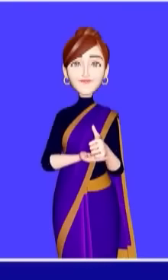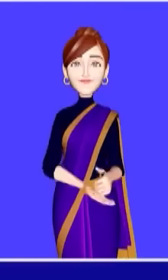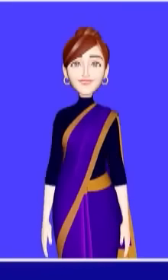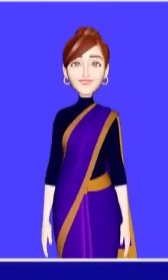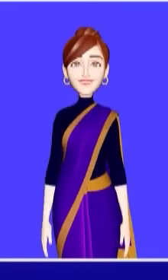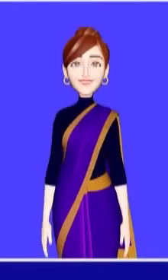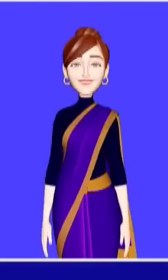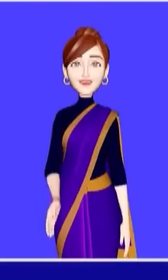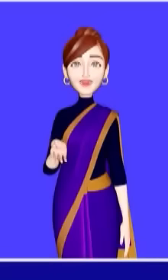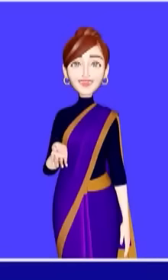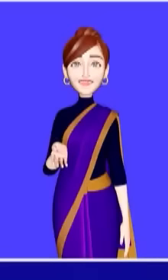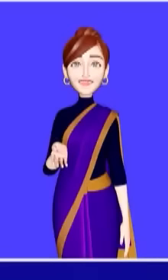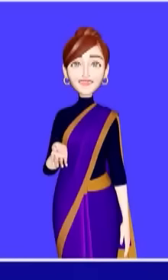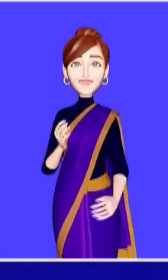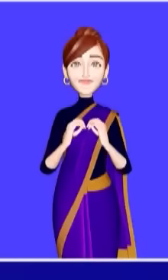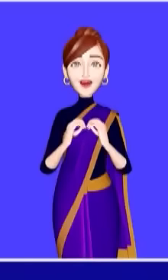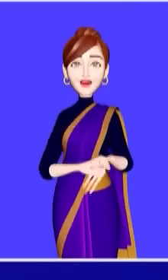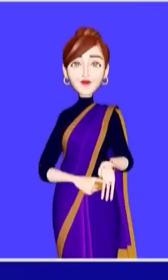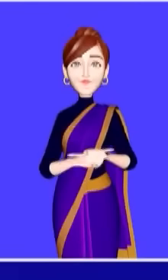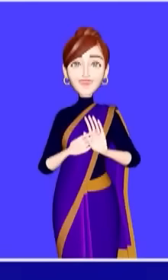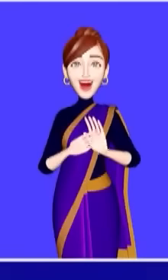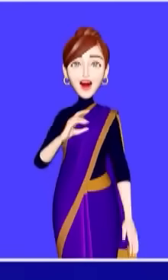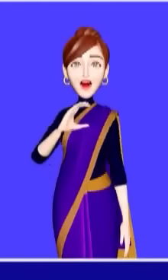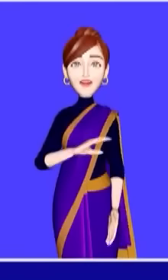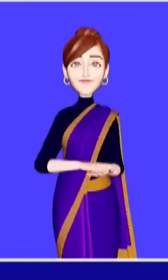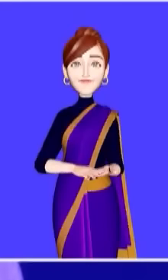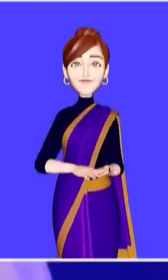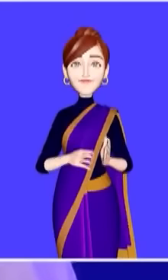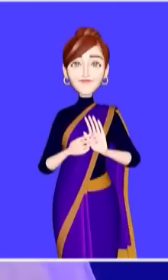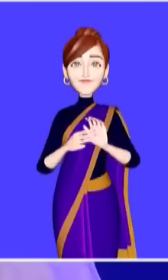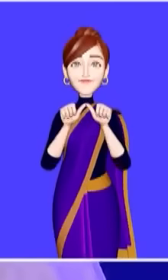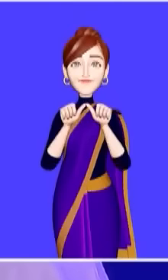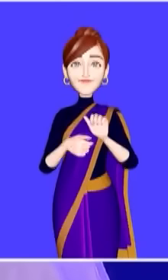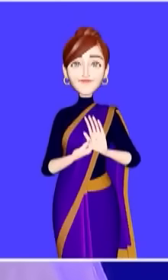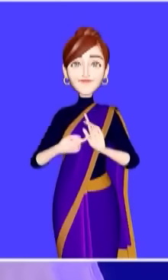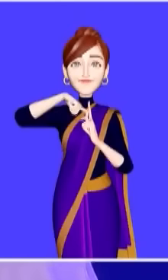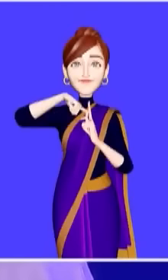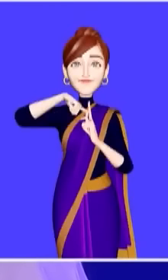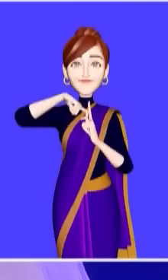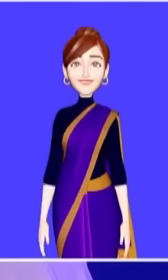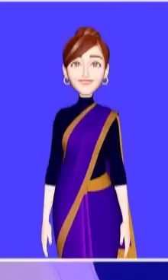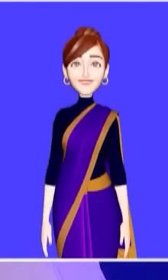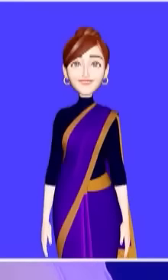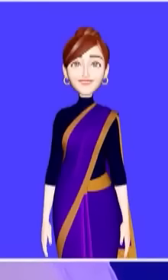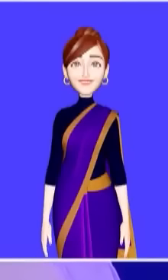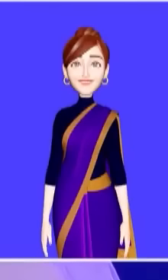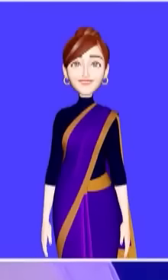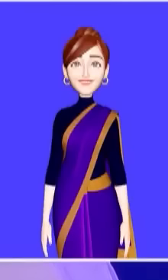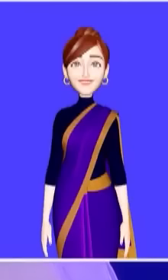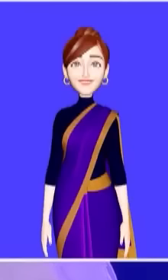पॉइंट न बन जाए, इंसान सिर्फ मटेरियल तक सीमित न रह